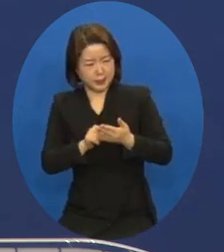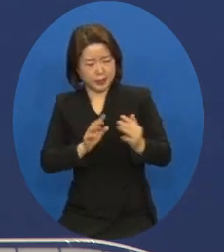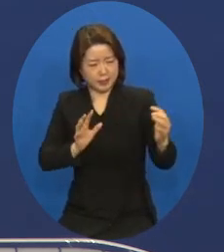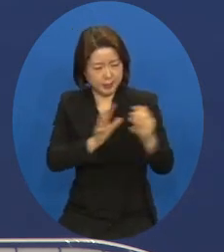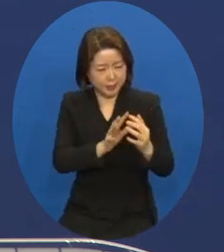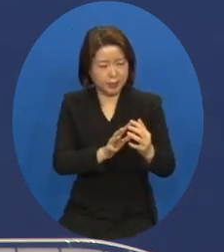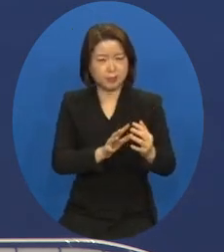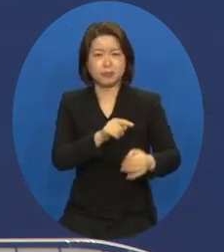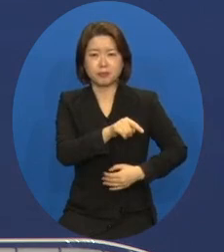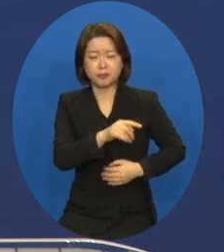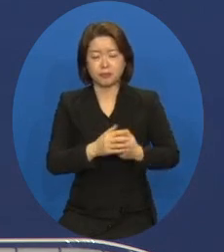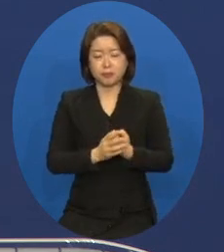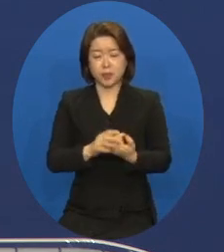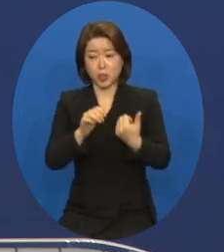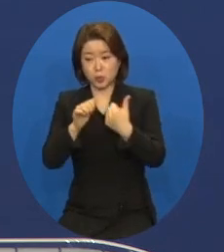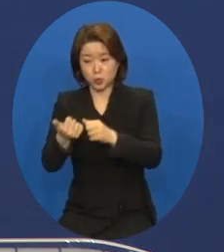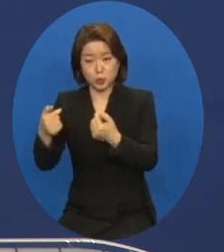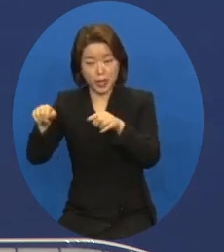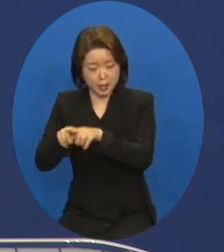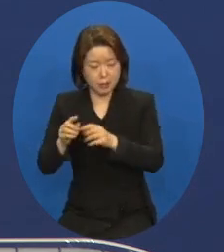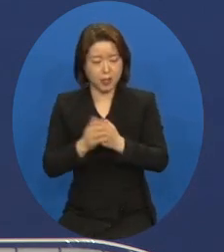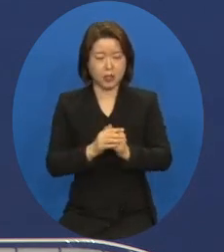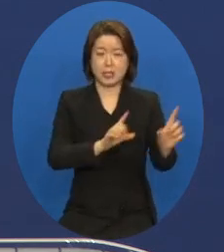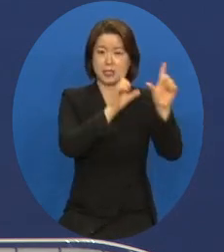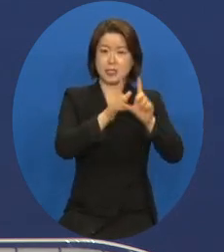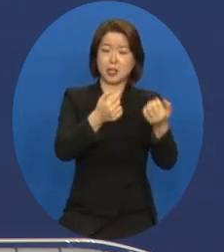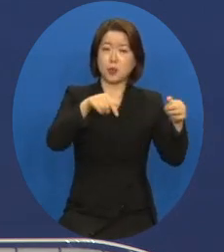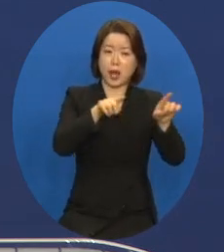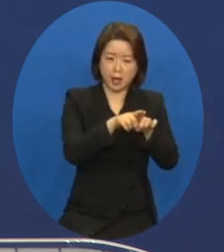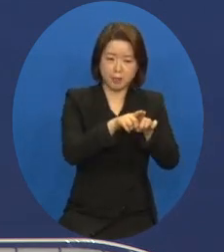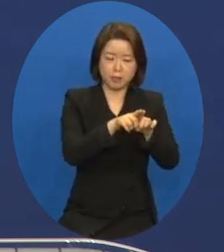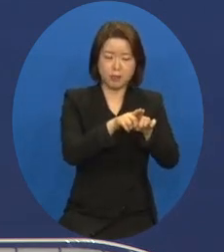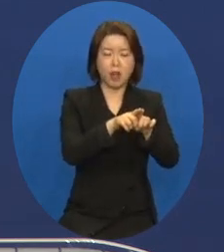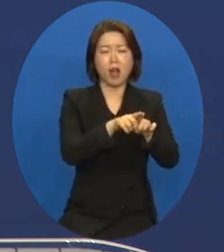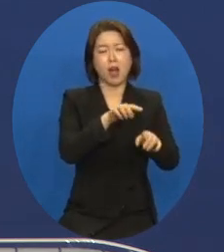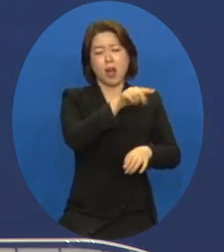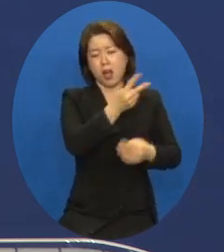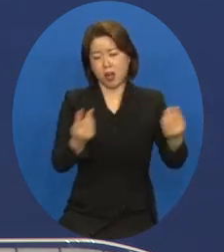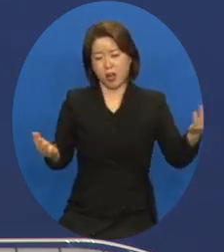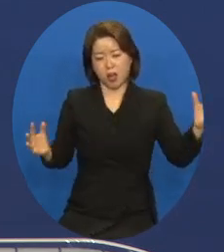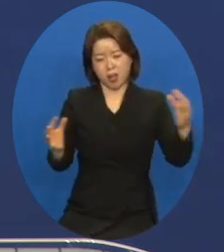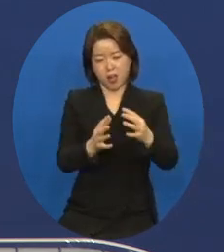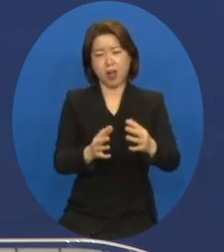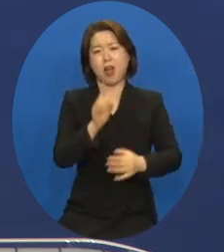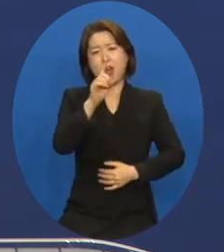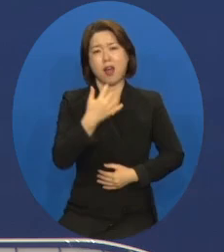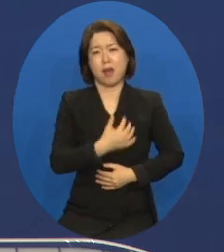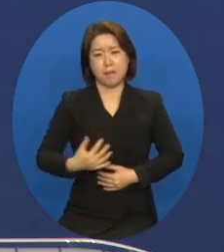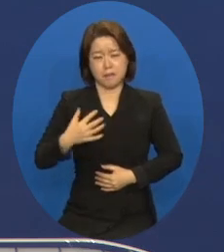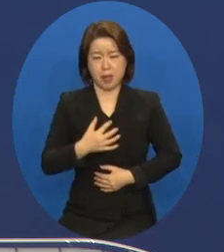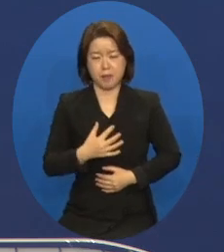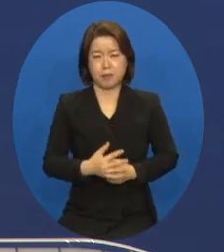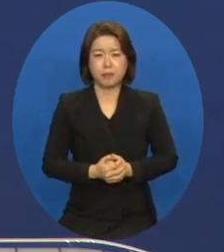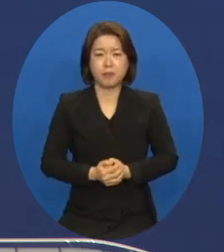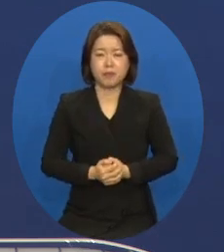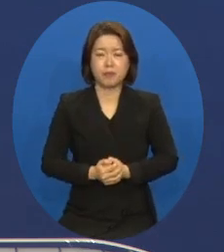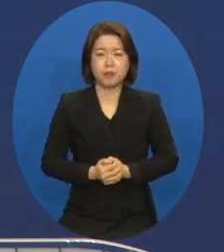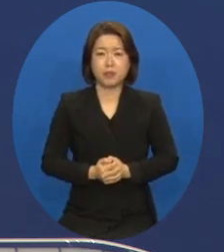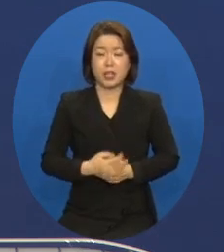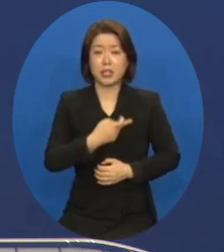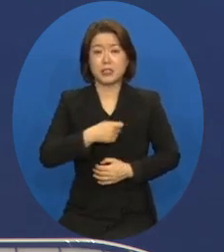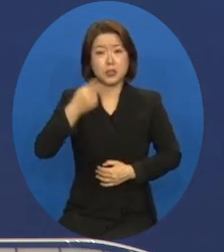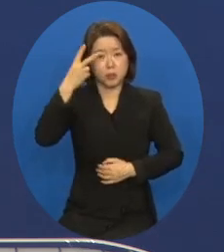죽어도 같이 죽고 살아도 같이 사는 한 몸이라는 것입니다 사도 바울은 을 고린도